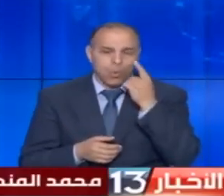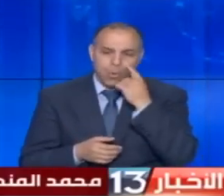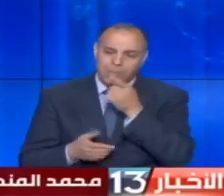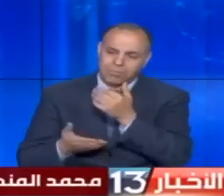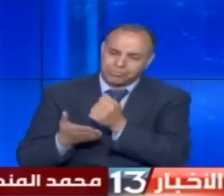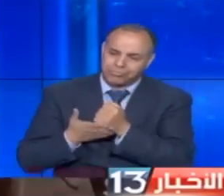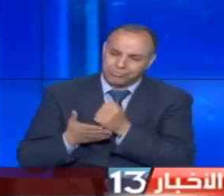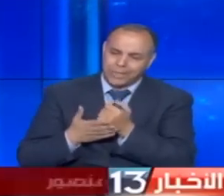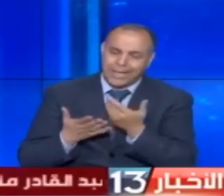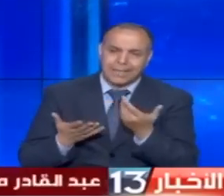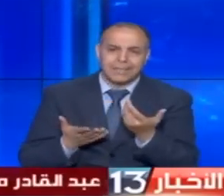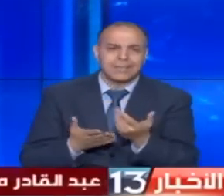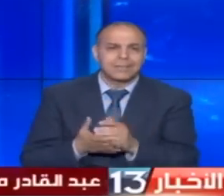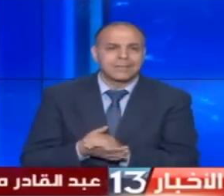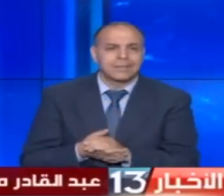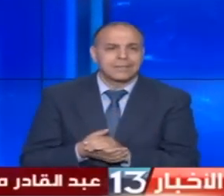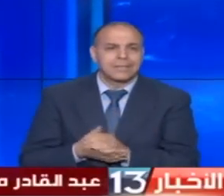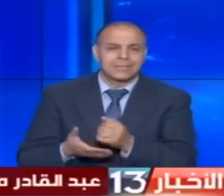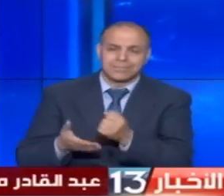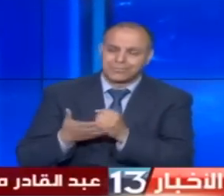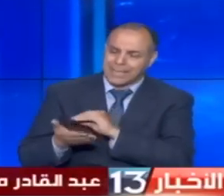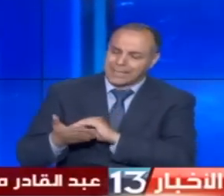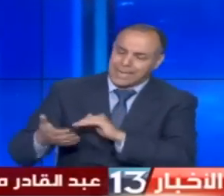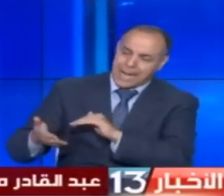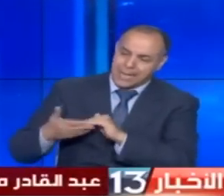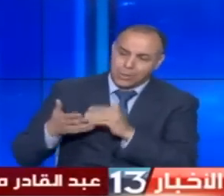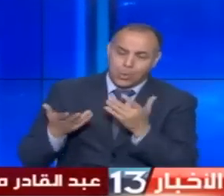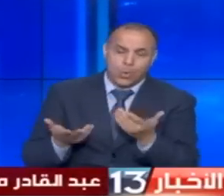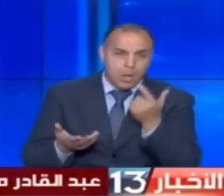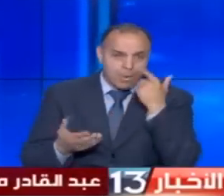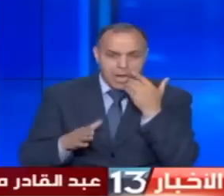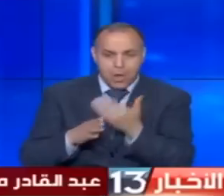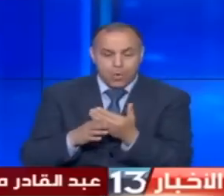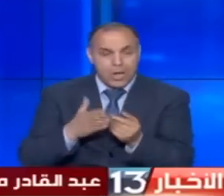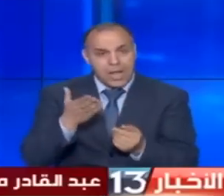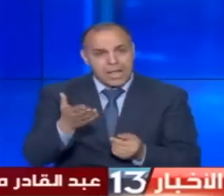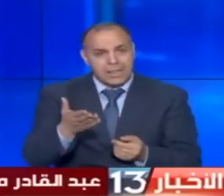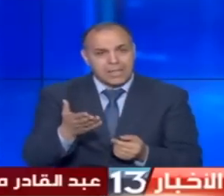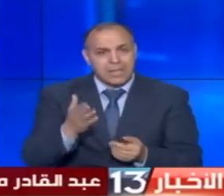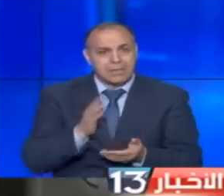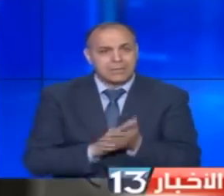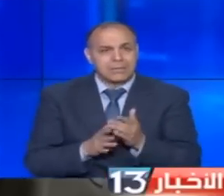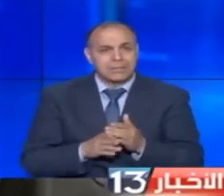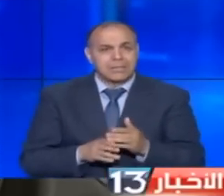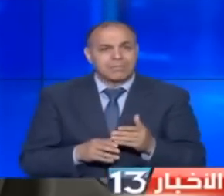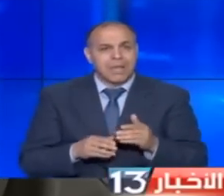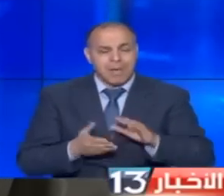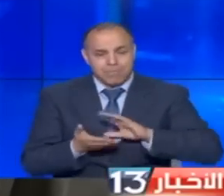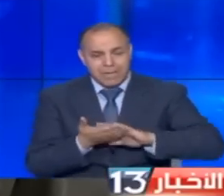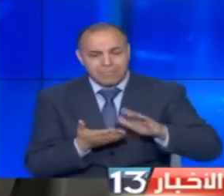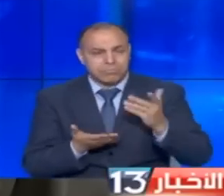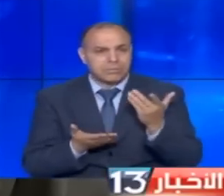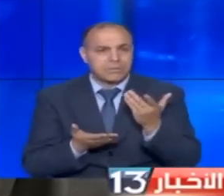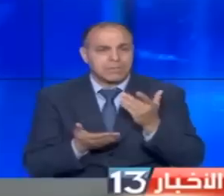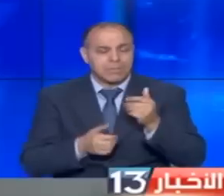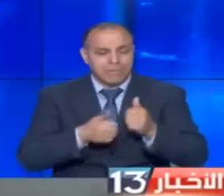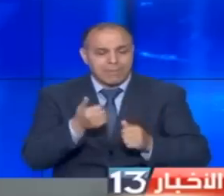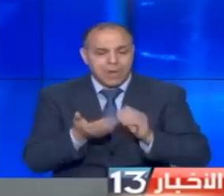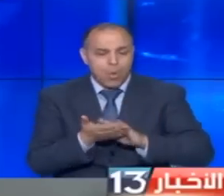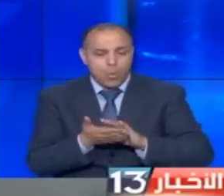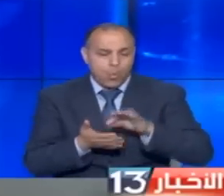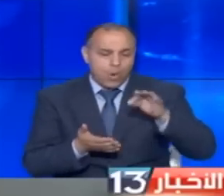الدعم ولو حتى ال ال الدعم الاداري راهي اليوم مثلا مدرسه ايران تستعمل الامتحانات